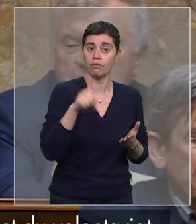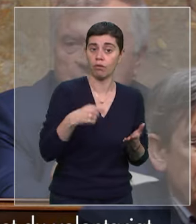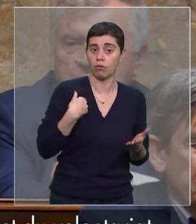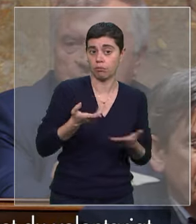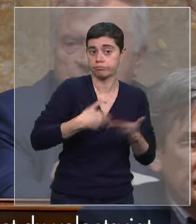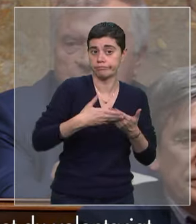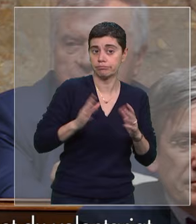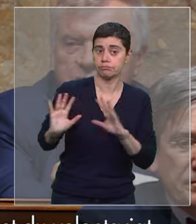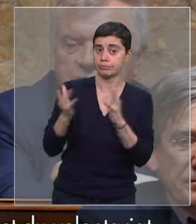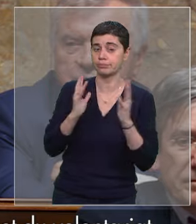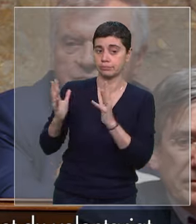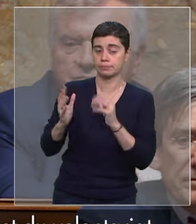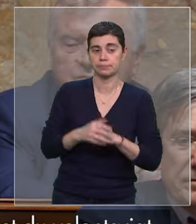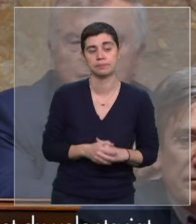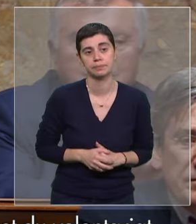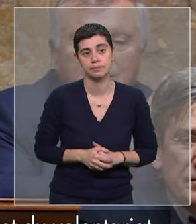présente.